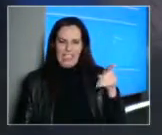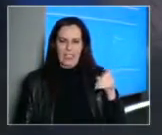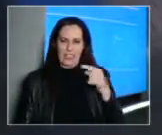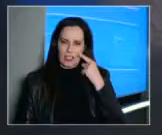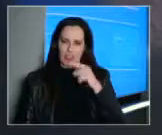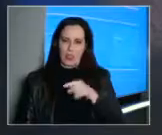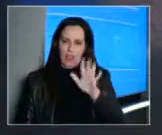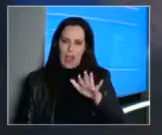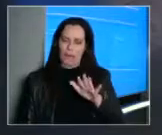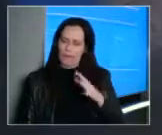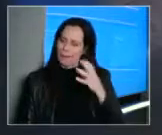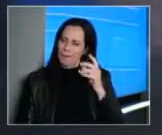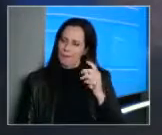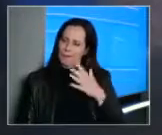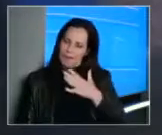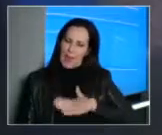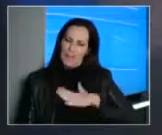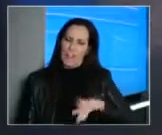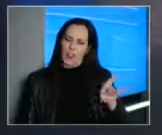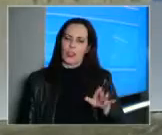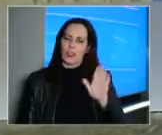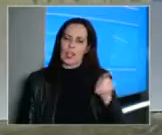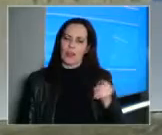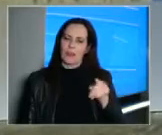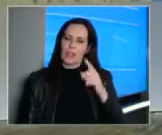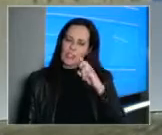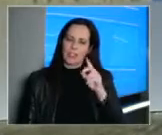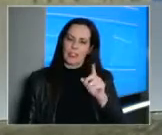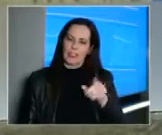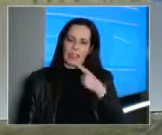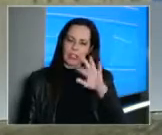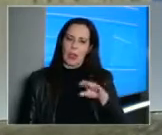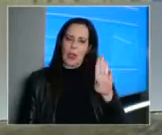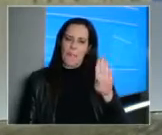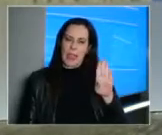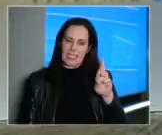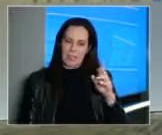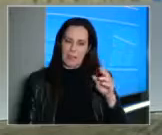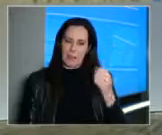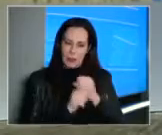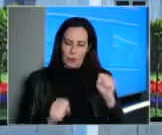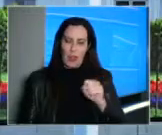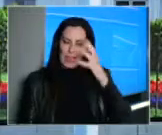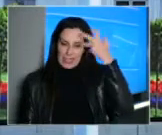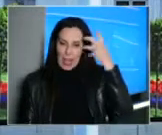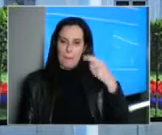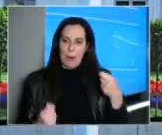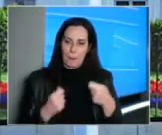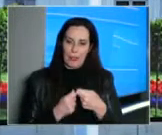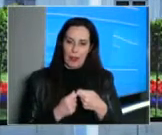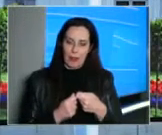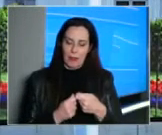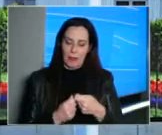נראה שהוא גם מחבב אותו באיזושהי צורה, כי גם אפשר, צריך פה להגיד גם עוד משהו. ברני סנדרס ודונלד טראמפ, מבחינת